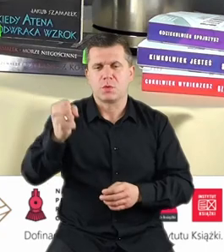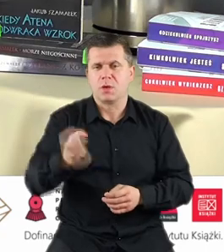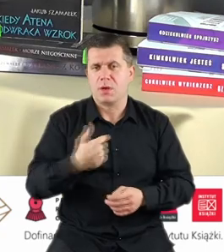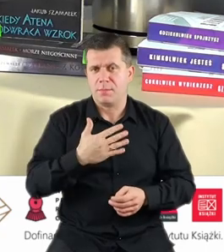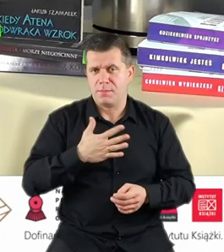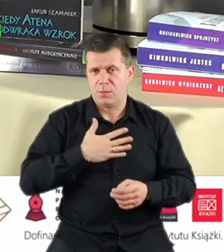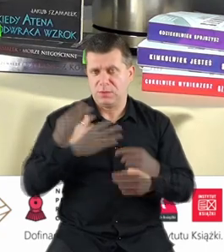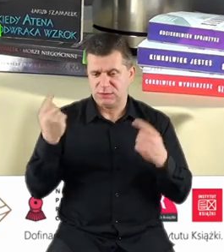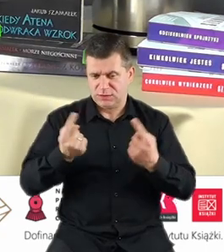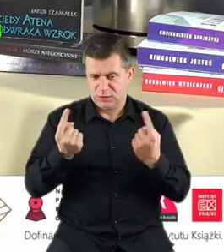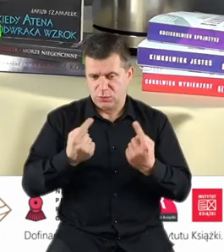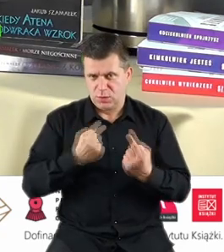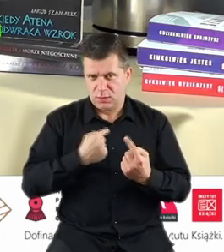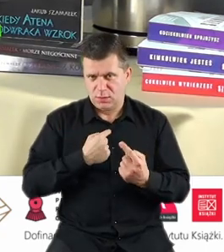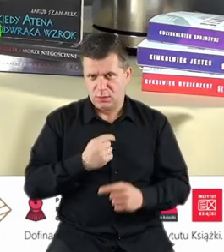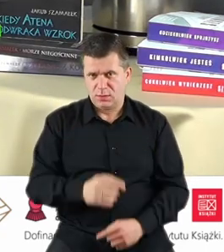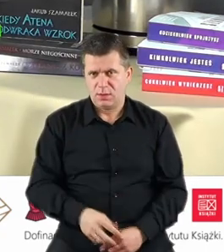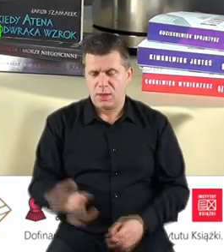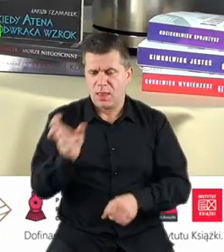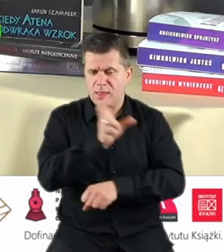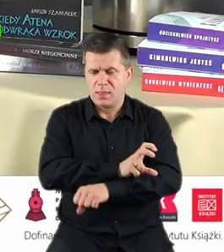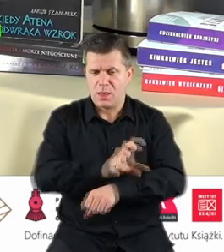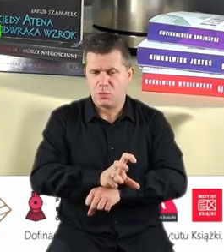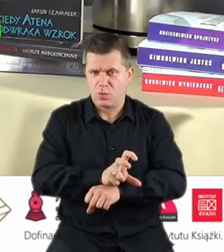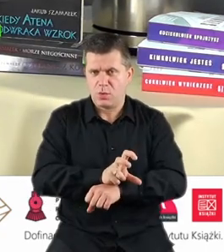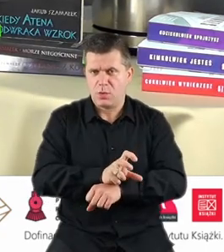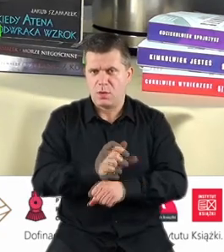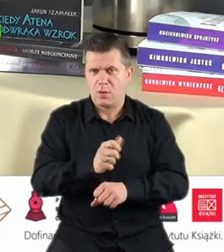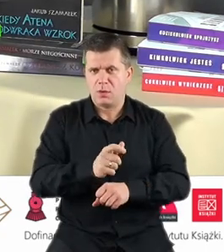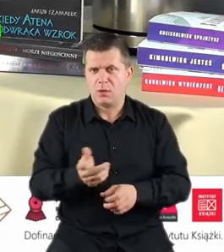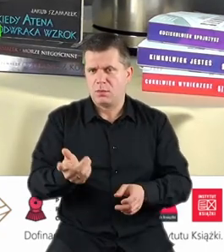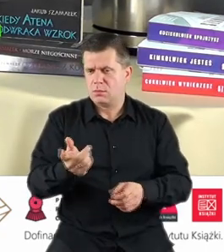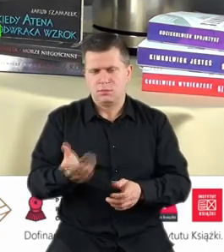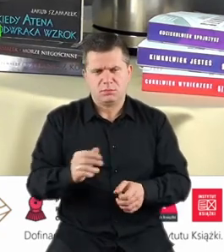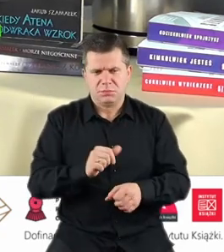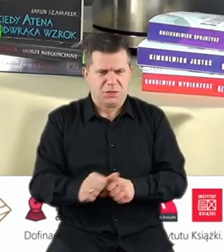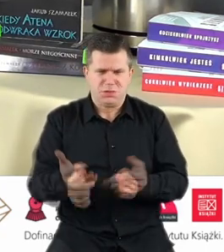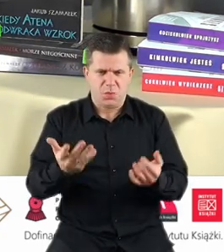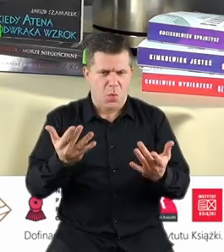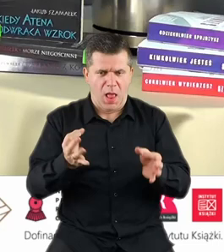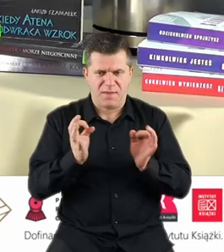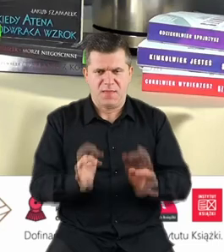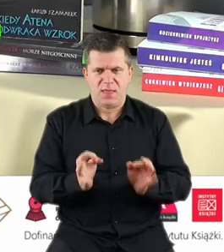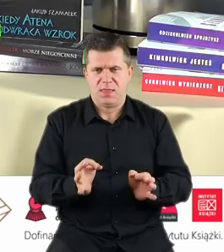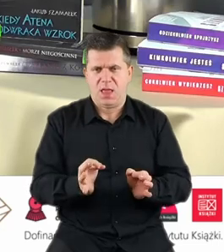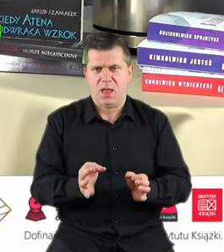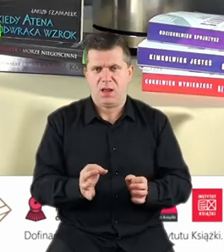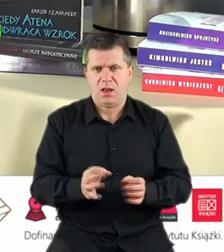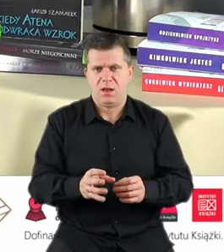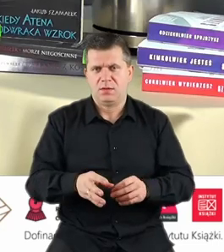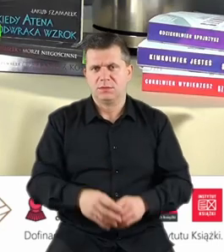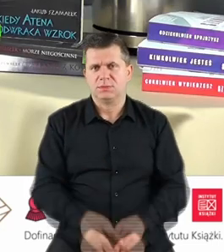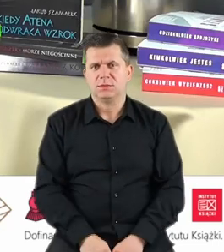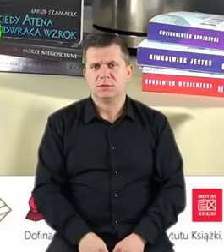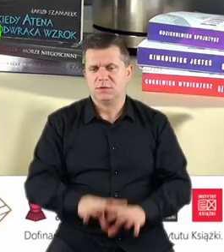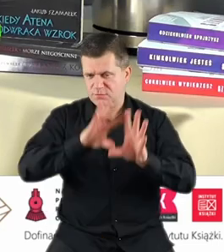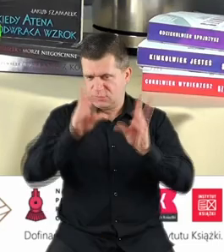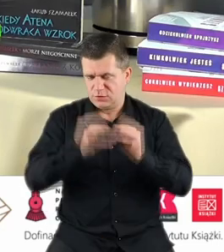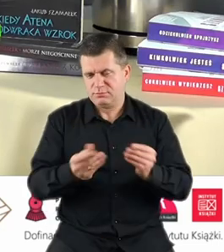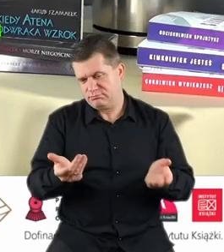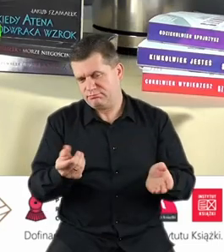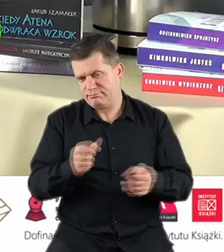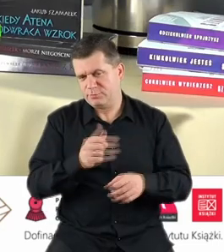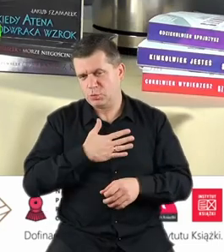taką sytuację, kiedy też sobie zdałem sprawę, jak bardzo ta technologia jest po prostu się stała banalna, mimo tego, że przecież to jest wszystko